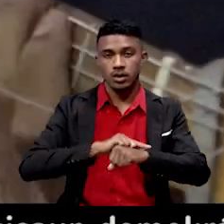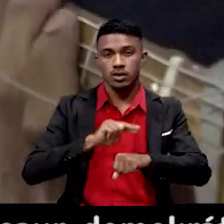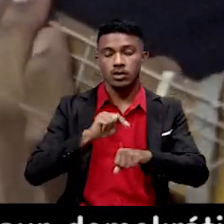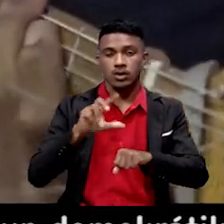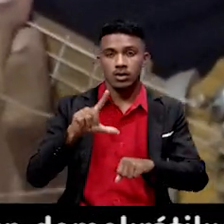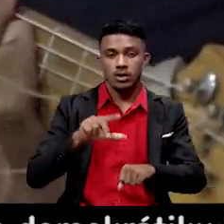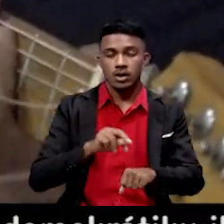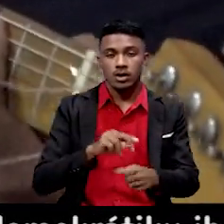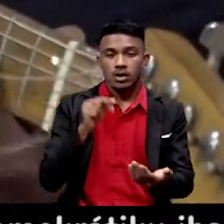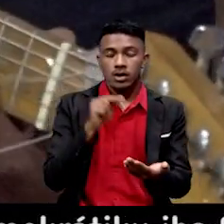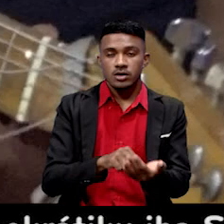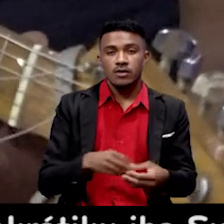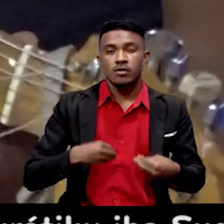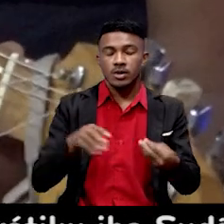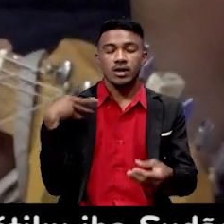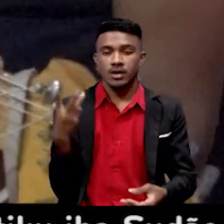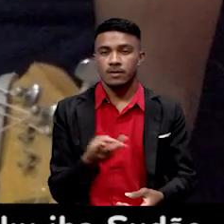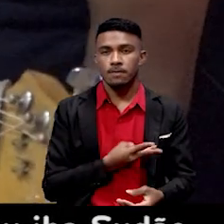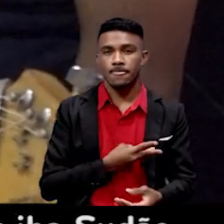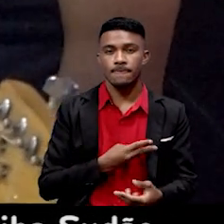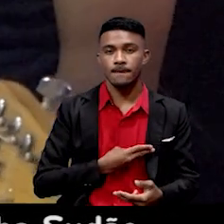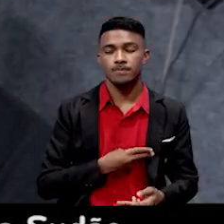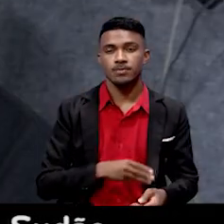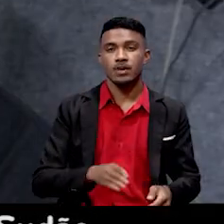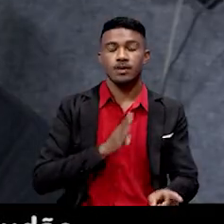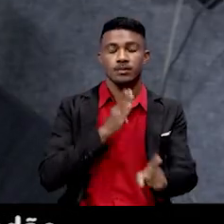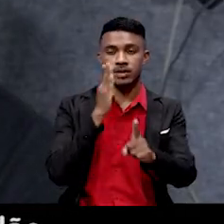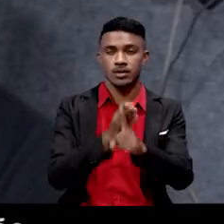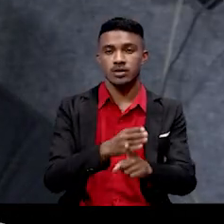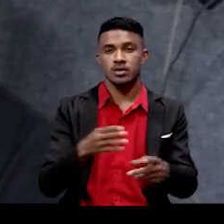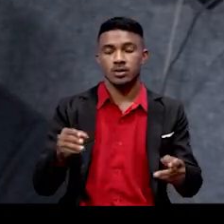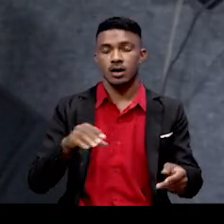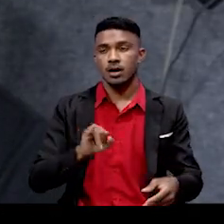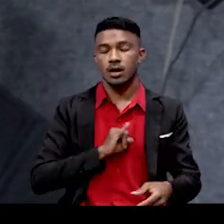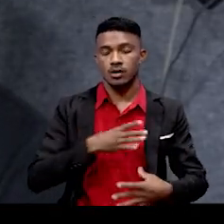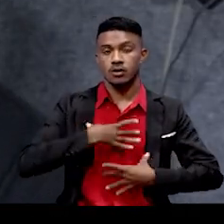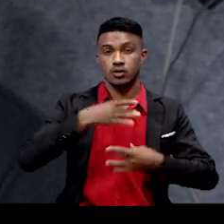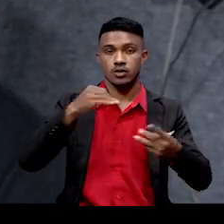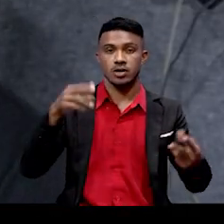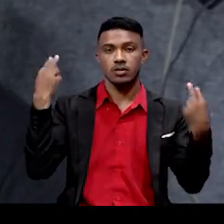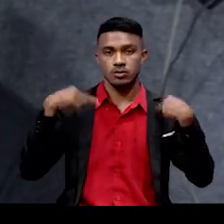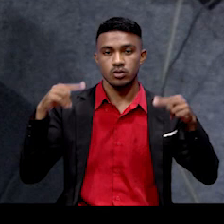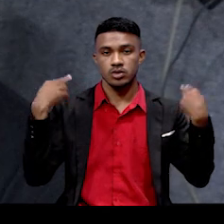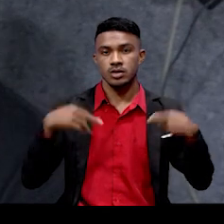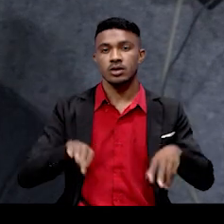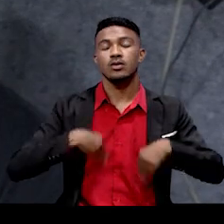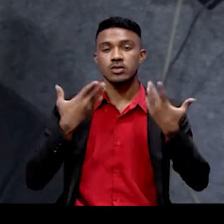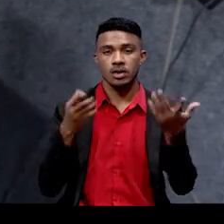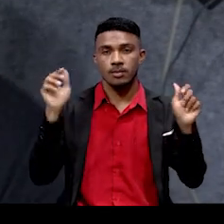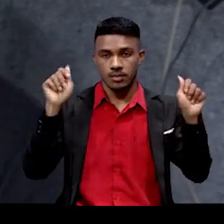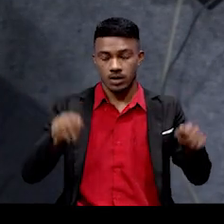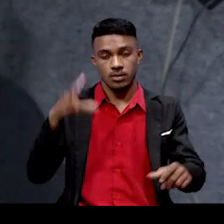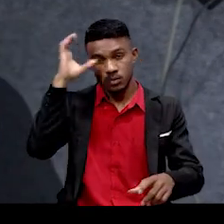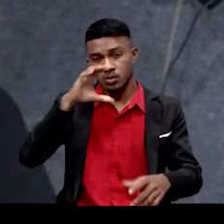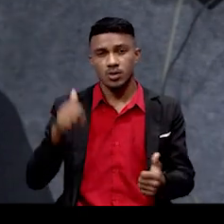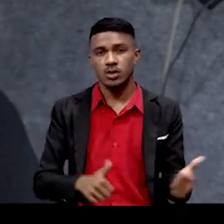que hamos ya conhecimento lugo con ba música, ba hierarquí, hau sempre ya curiosidade, ba insa par ba botu ya tam